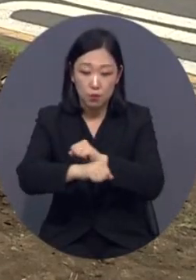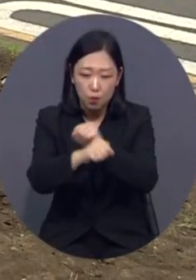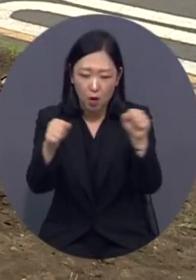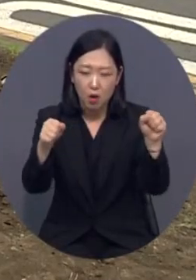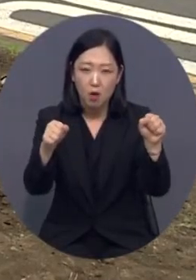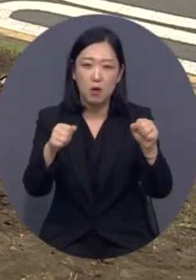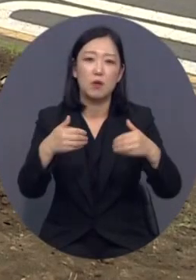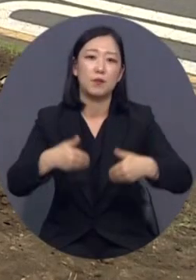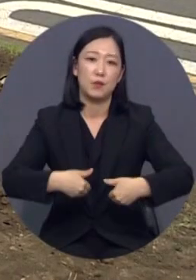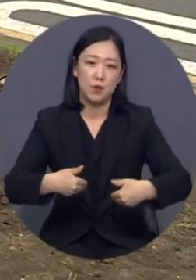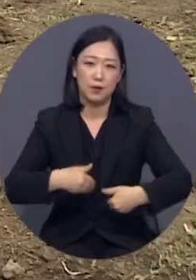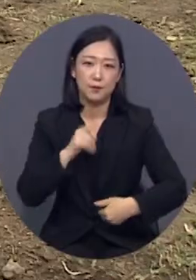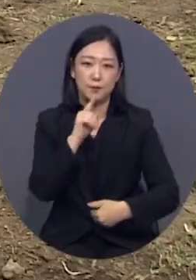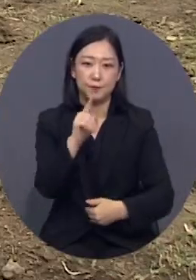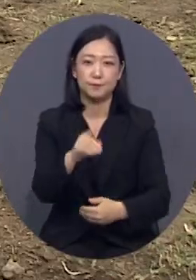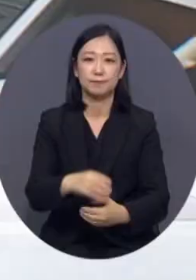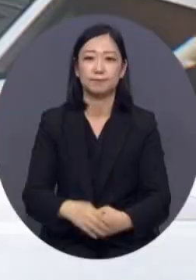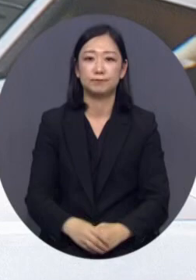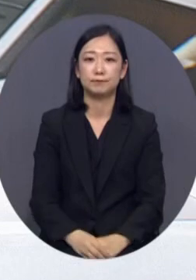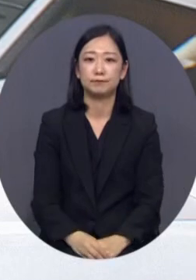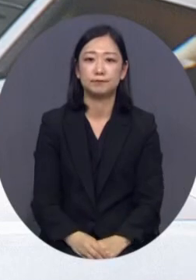한다고 강조했습니다